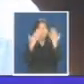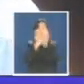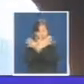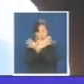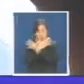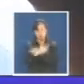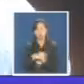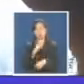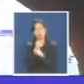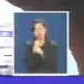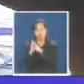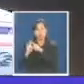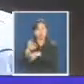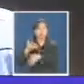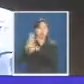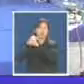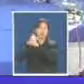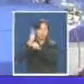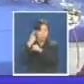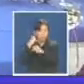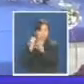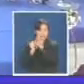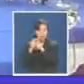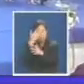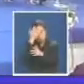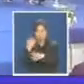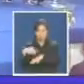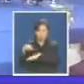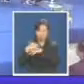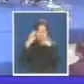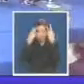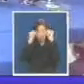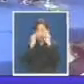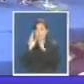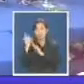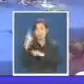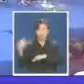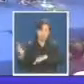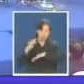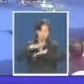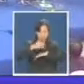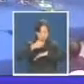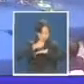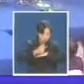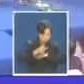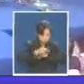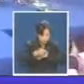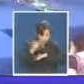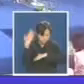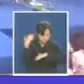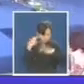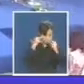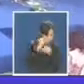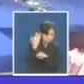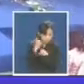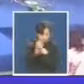ใหม่ก็คงจะต้องดูว่าสิ่งที่ทำมานะฮะมันไม่ใช่บอกว่าครบถ้วนอย่างที่ผมบอกหลายเรื่องเนี่